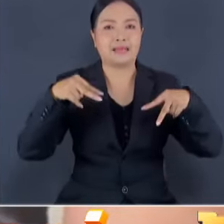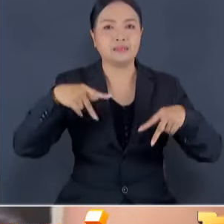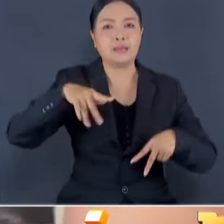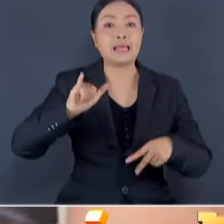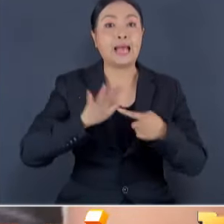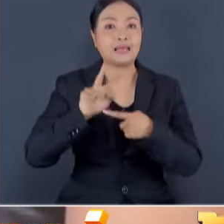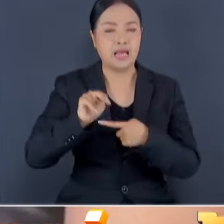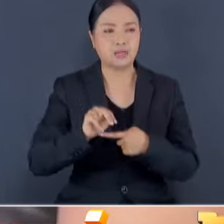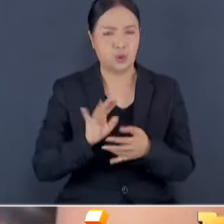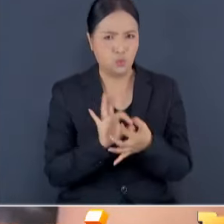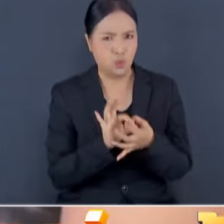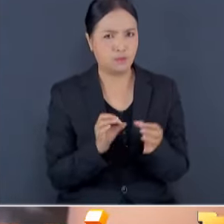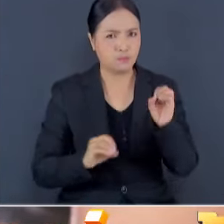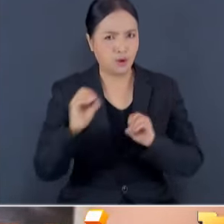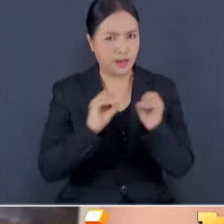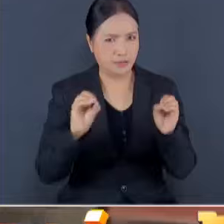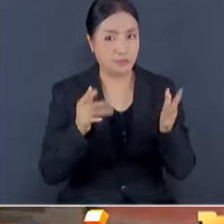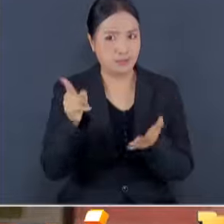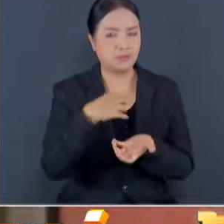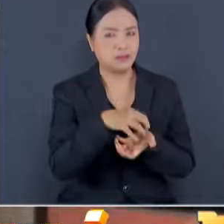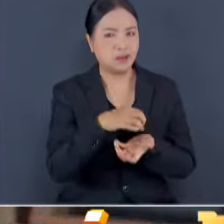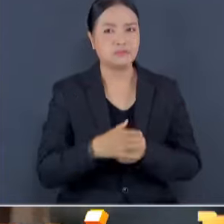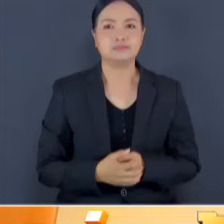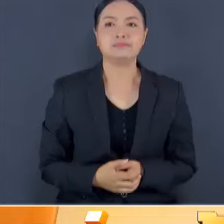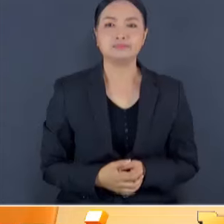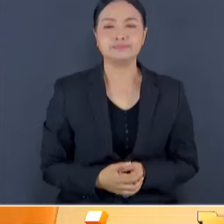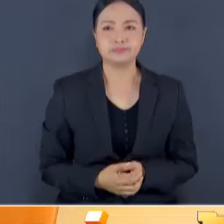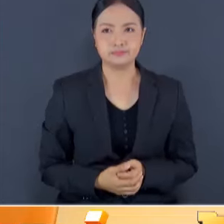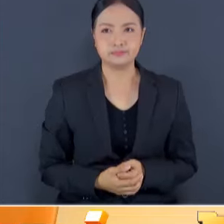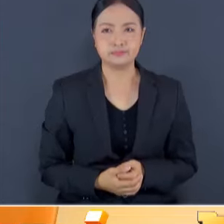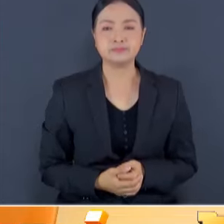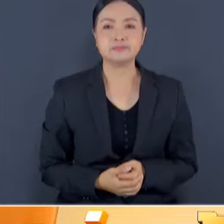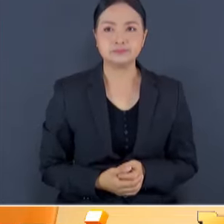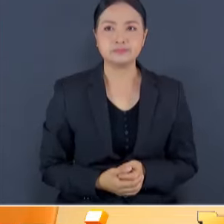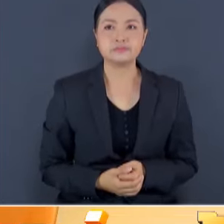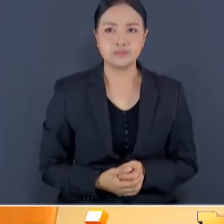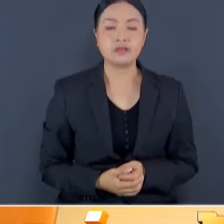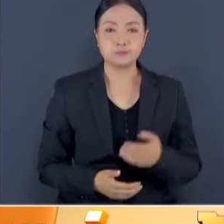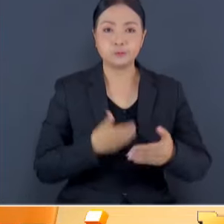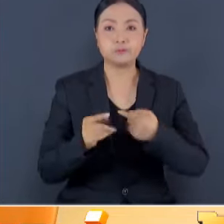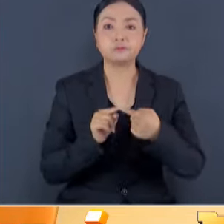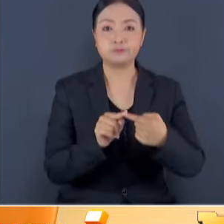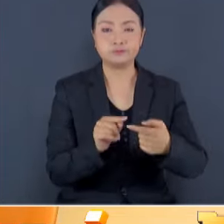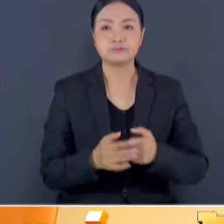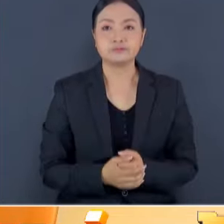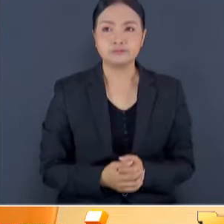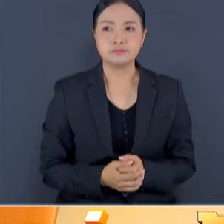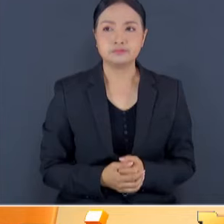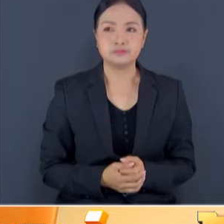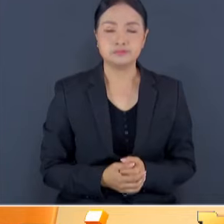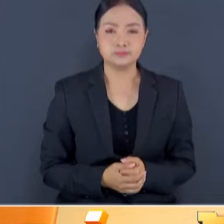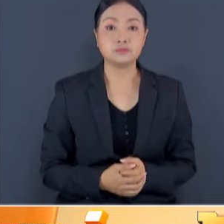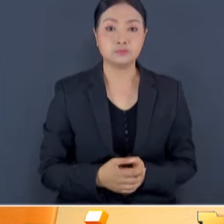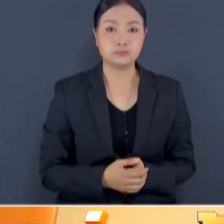ภัยฮะลองไปฟังเสียงครูผู้ร้องเรียนก็ให้ข้อมูลอีกด้านนึงเหมือนกันครับเรื่มาดำเนินการต่ออ่ะค่ะเพราะว่าอ่าหลังจาก